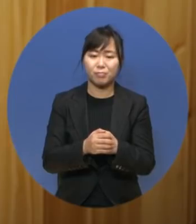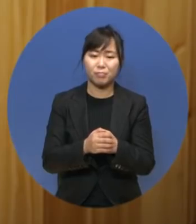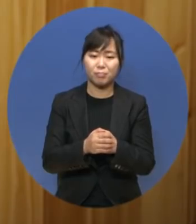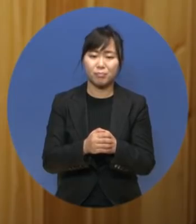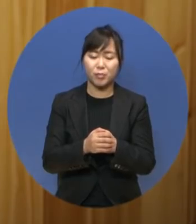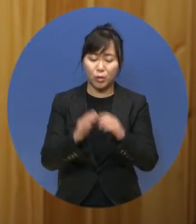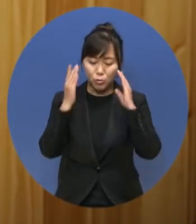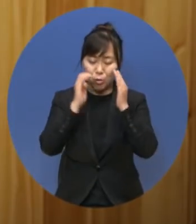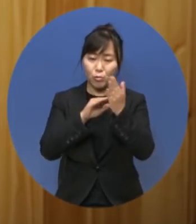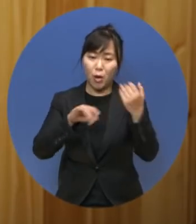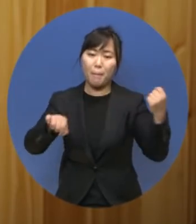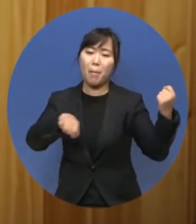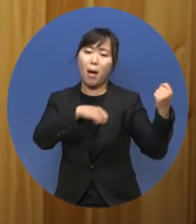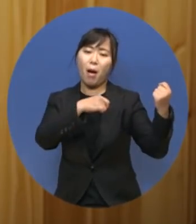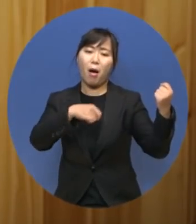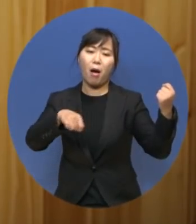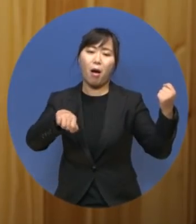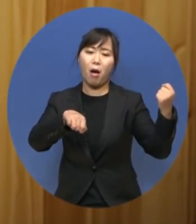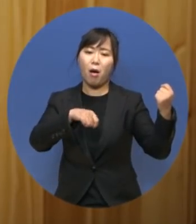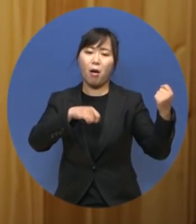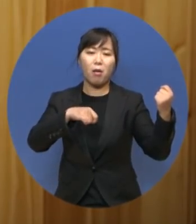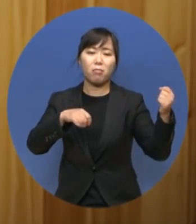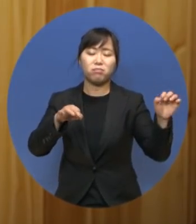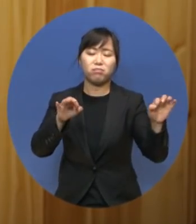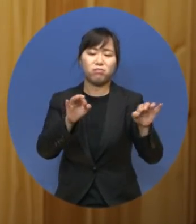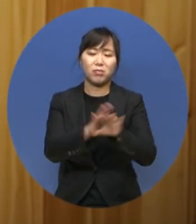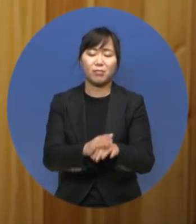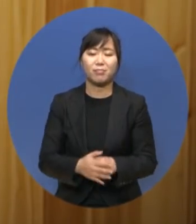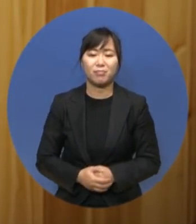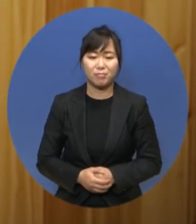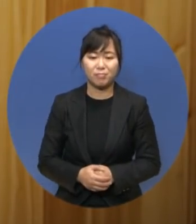방과후 바이올린이 폐부돼 버렸어요.